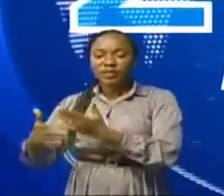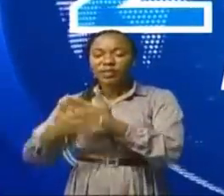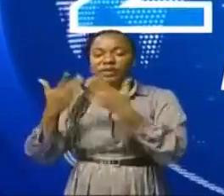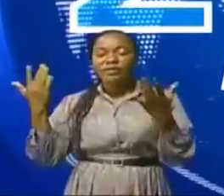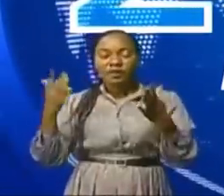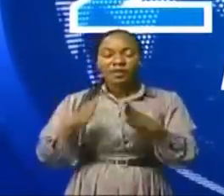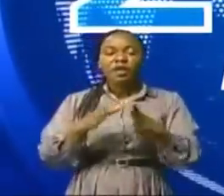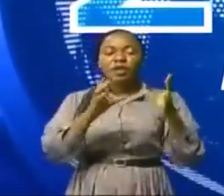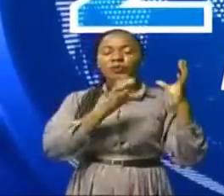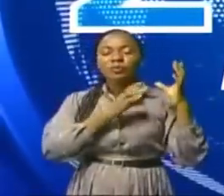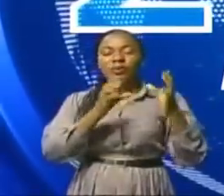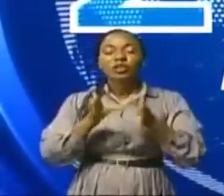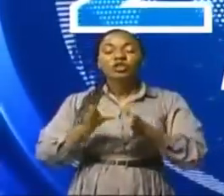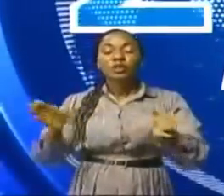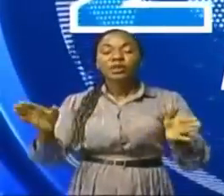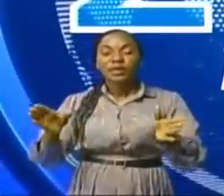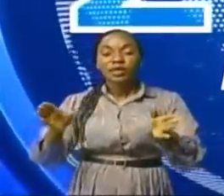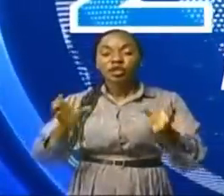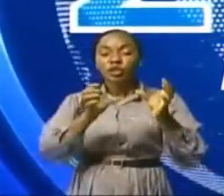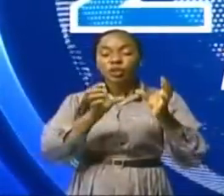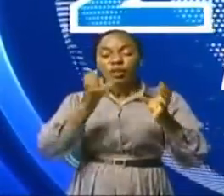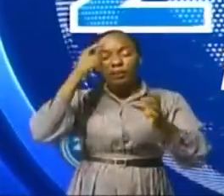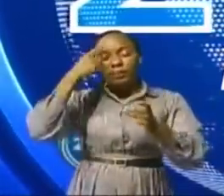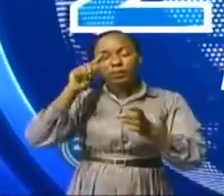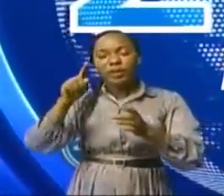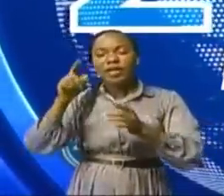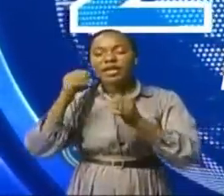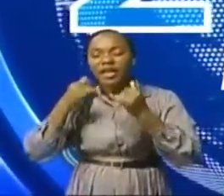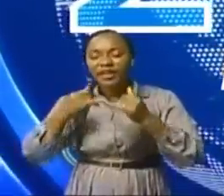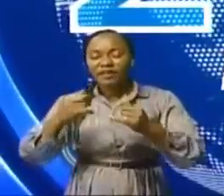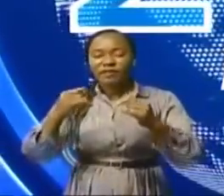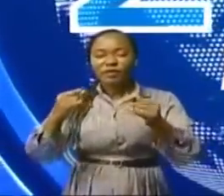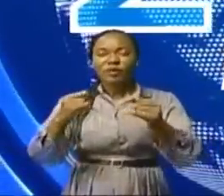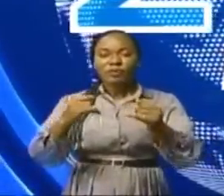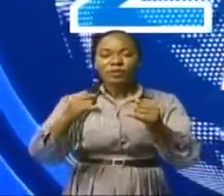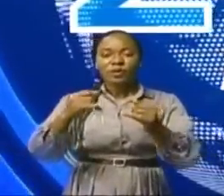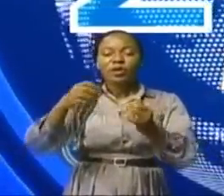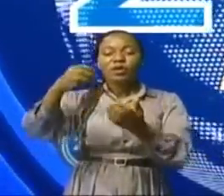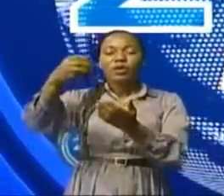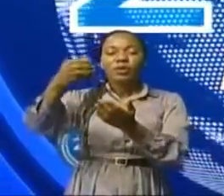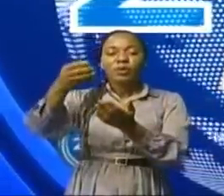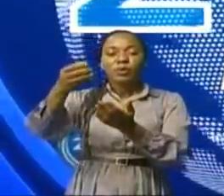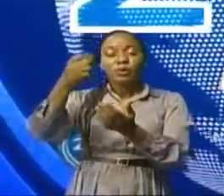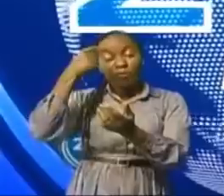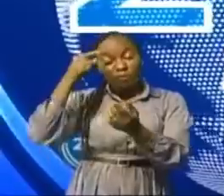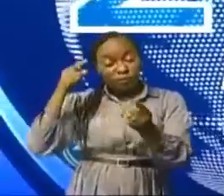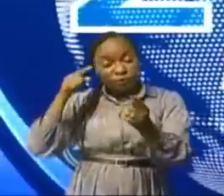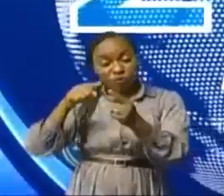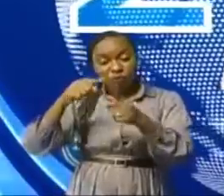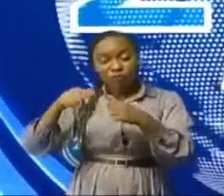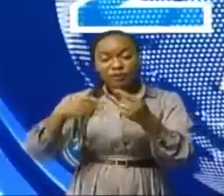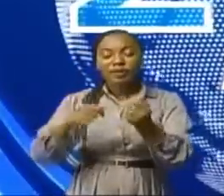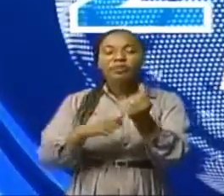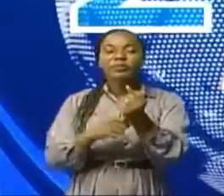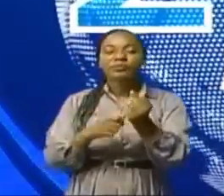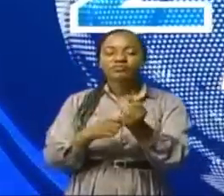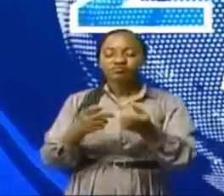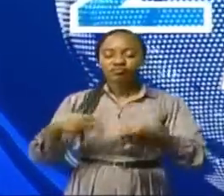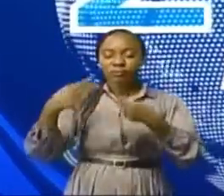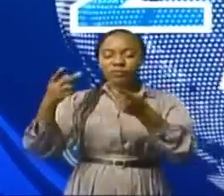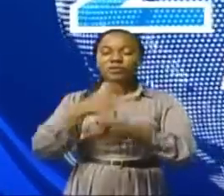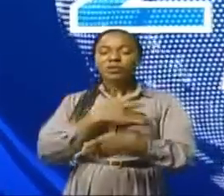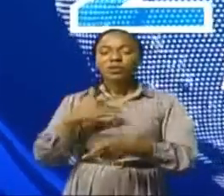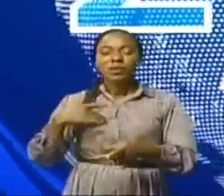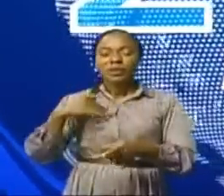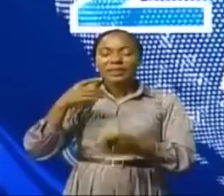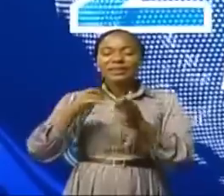de l'environnement et aménagement de la ville informe le public qu'il procède au recrutement jusqu'au 1er juillet 2022 de